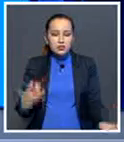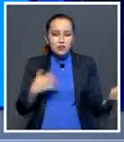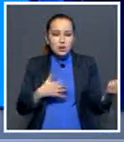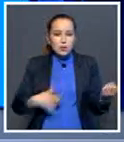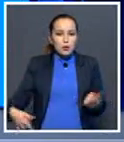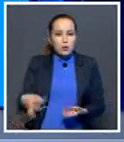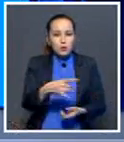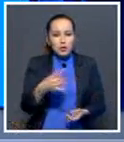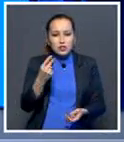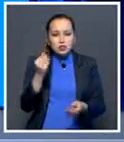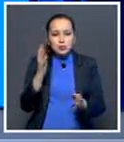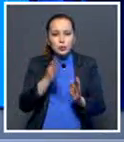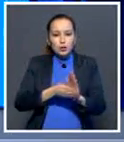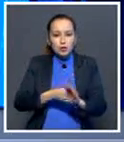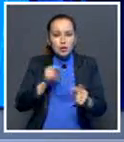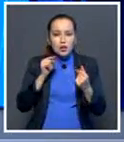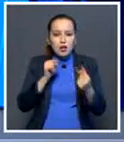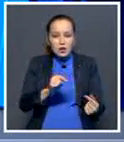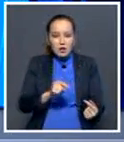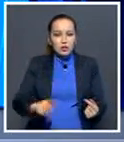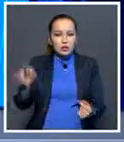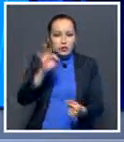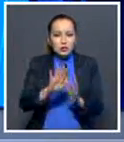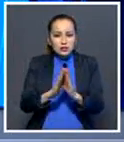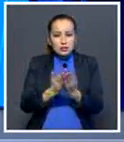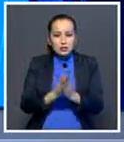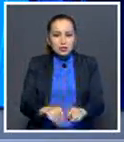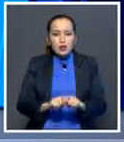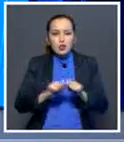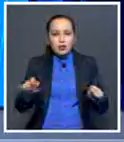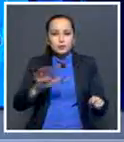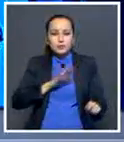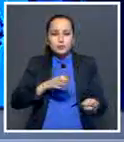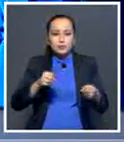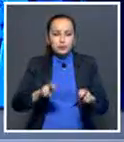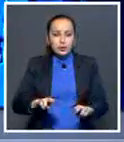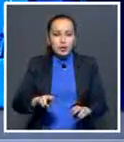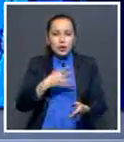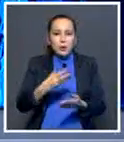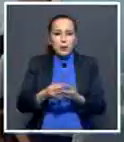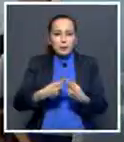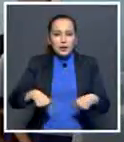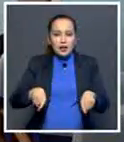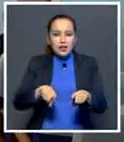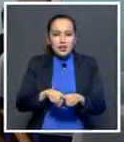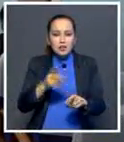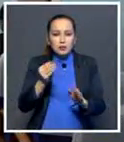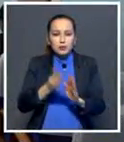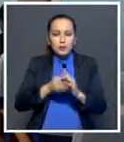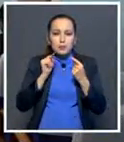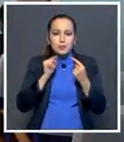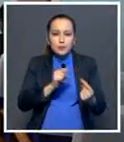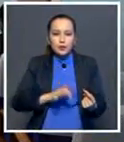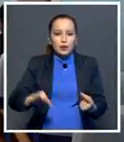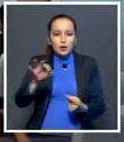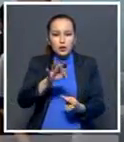Жамбыл облысында жемқорлыққа қарсы саясат туралы монографиялық еңбек жарыққа шықты. Партия жанындағы сыбайлас жемқорлыққа қарсы іс-қимыл жөніндегі